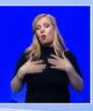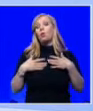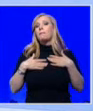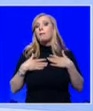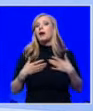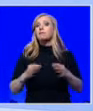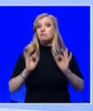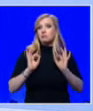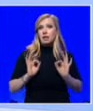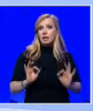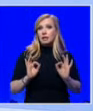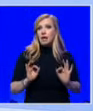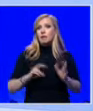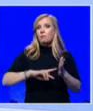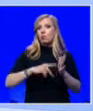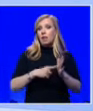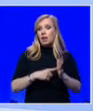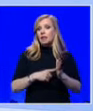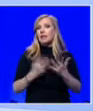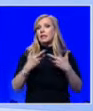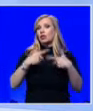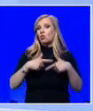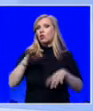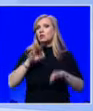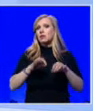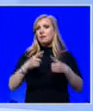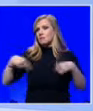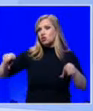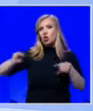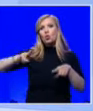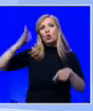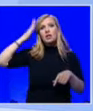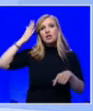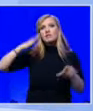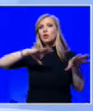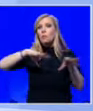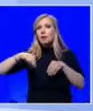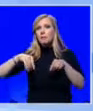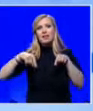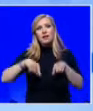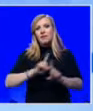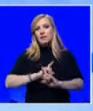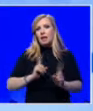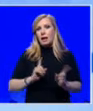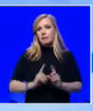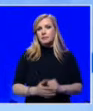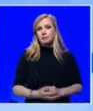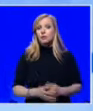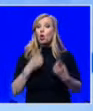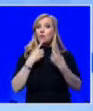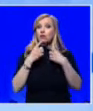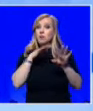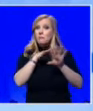идеален модел на технология на гласуване, всички държави щяха да го възприемат. А такъв няма. Говорим за